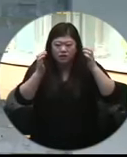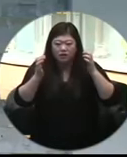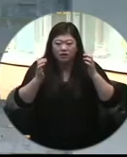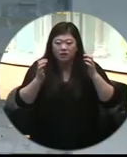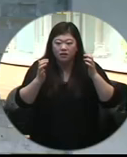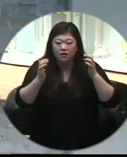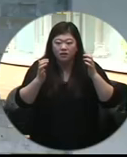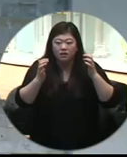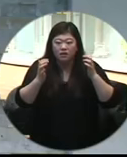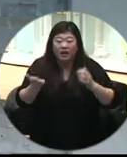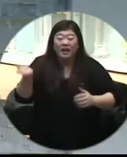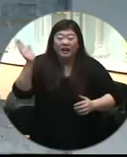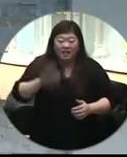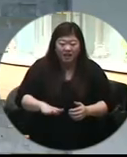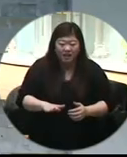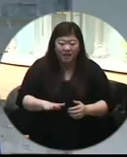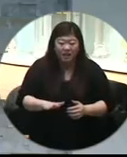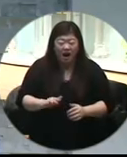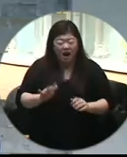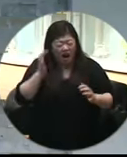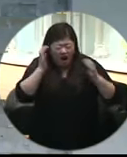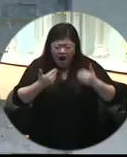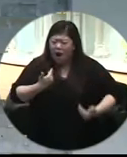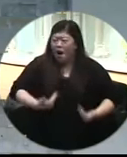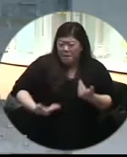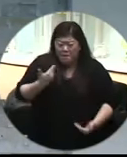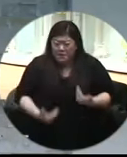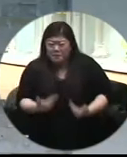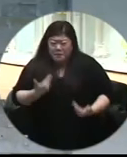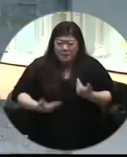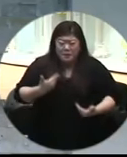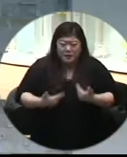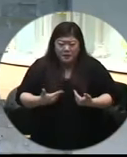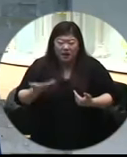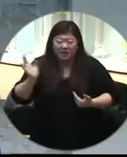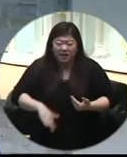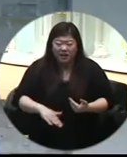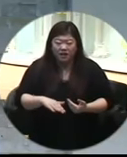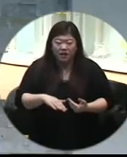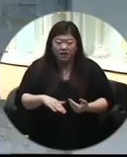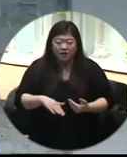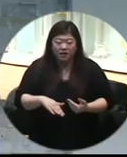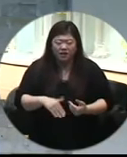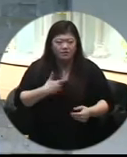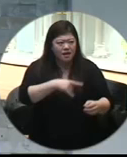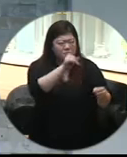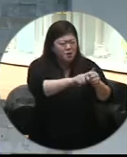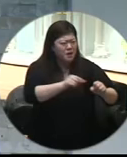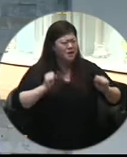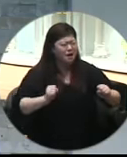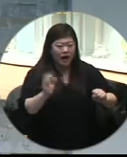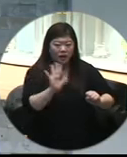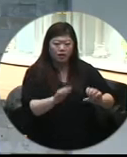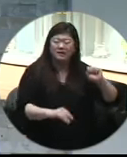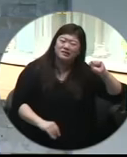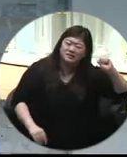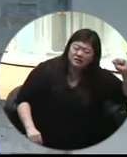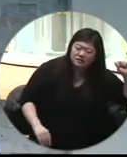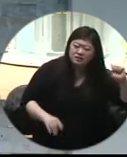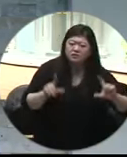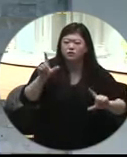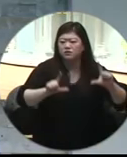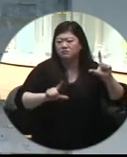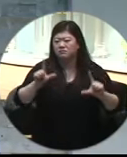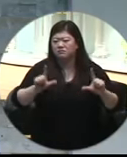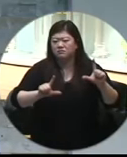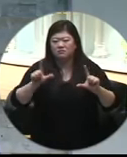가는데 부지런히 사는데 열심히 사는데 맹목적 삶을 사는 사람. 목적이 없어요.